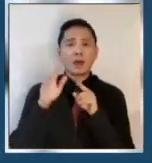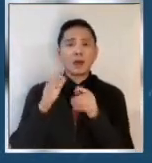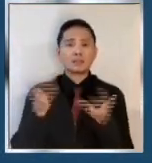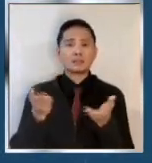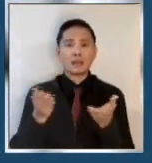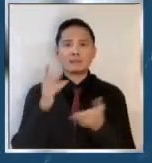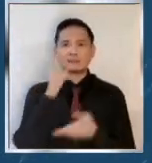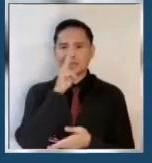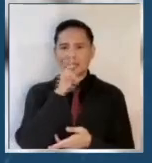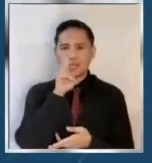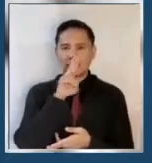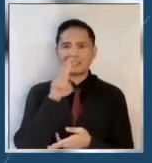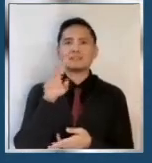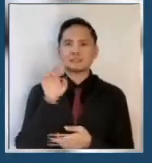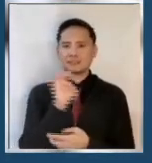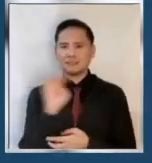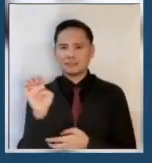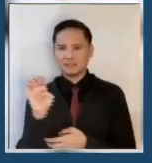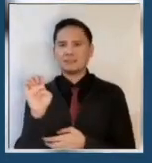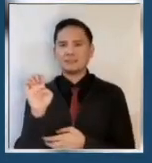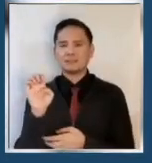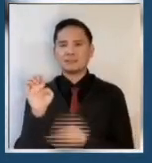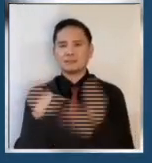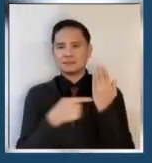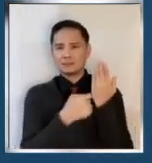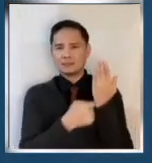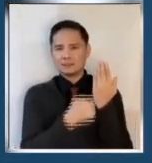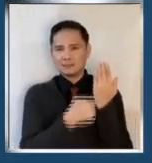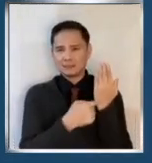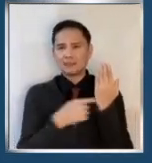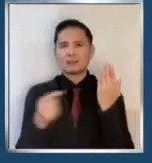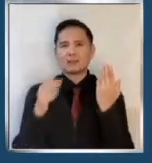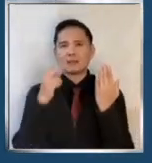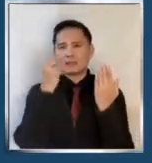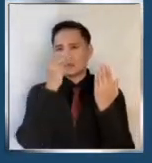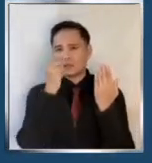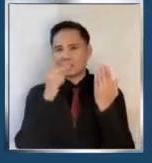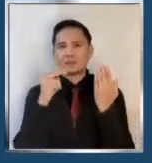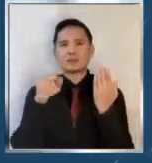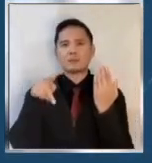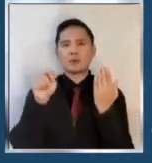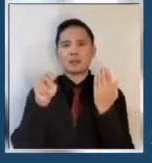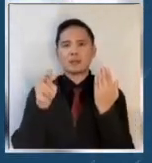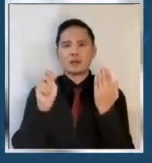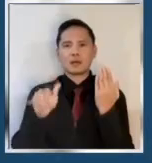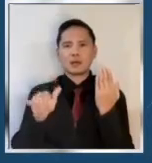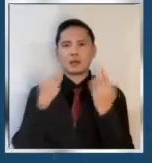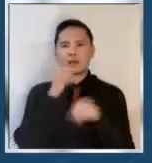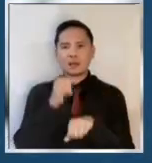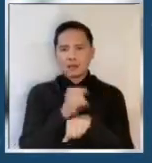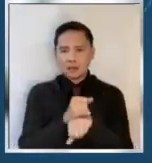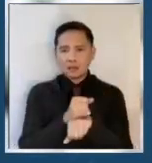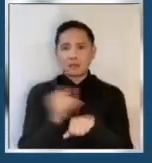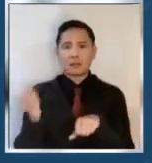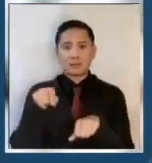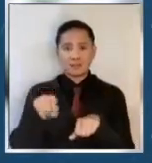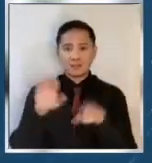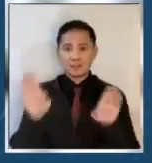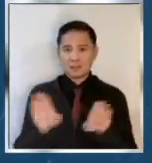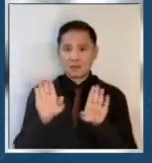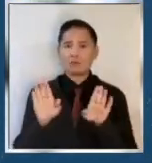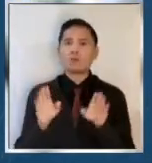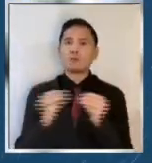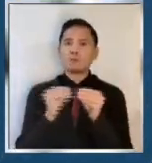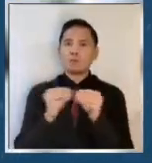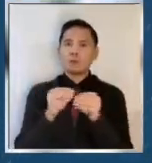dito sa may eastern section, dyan sa may Negros at Panay Island. Maging sa Linggo, mas maraming lugar makakaranas sa mga